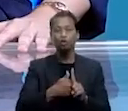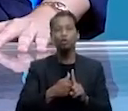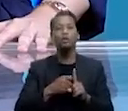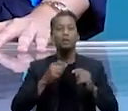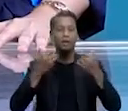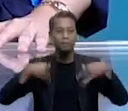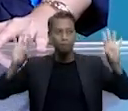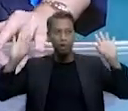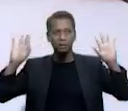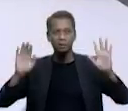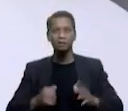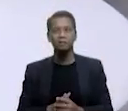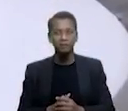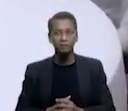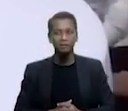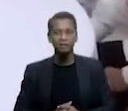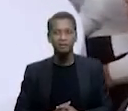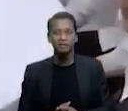mendatang.